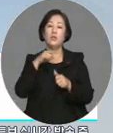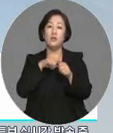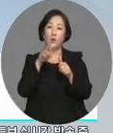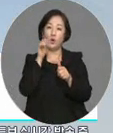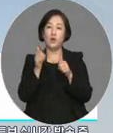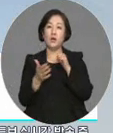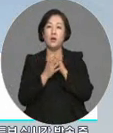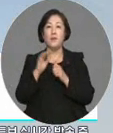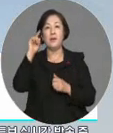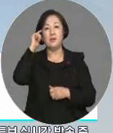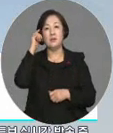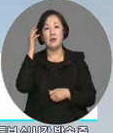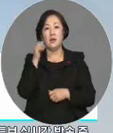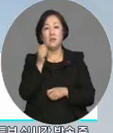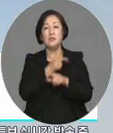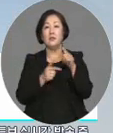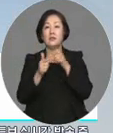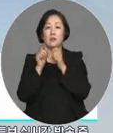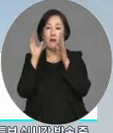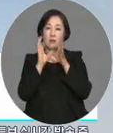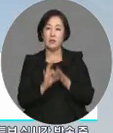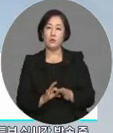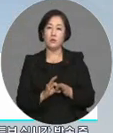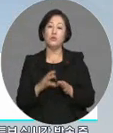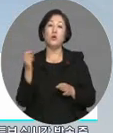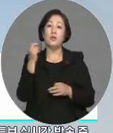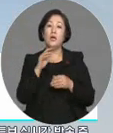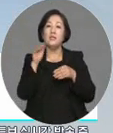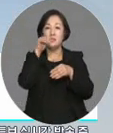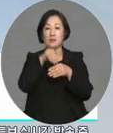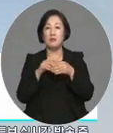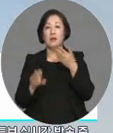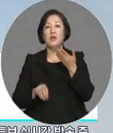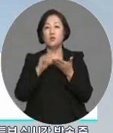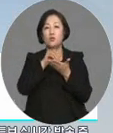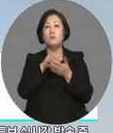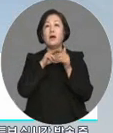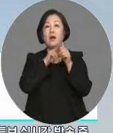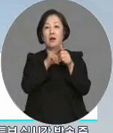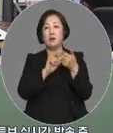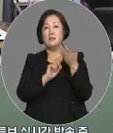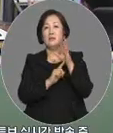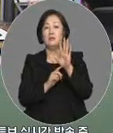교육 철학을 이어나가겠다며 교육감 보궐선거 출마를 선언했습니다.